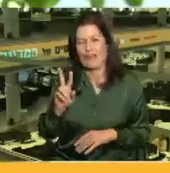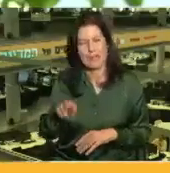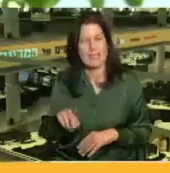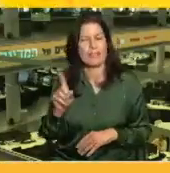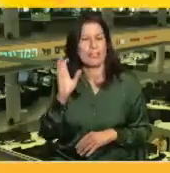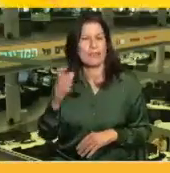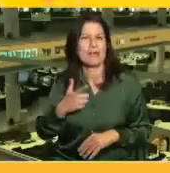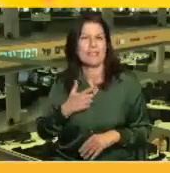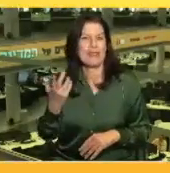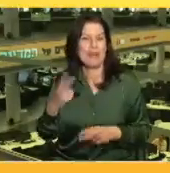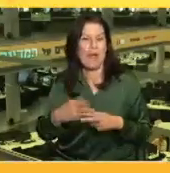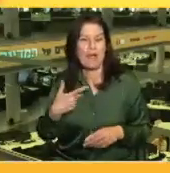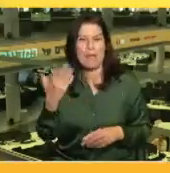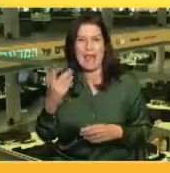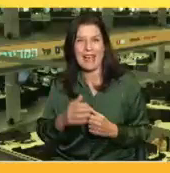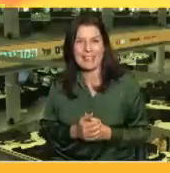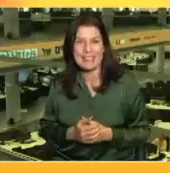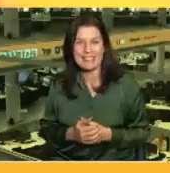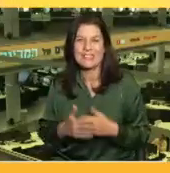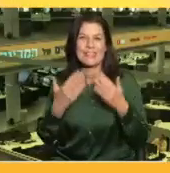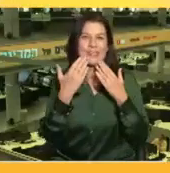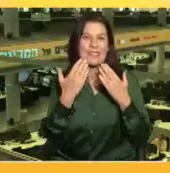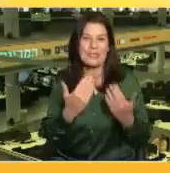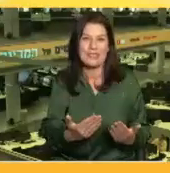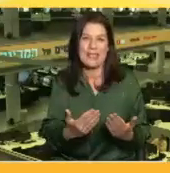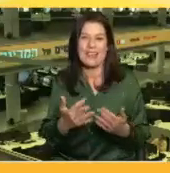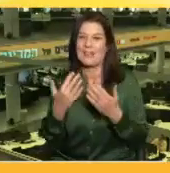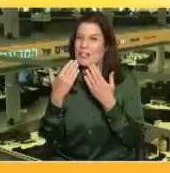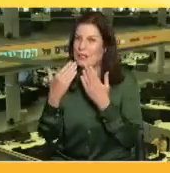דלית רצ'סטר, גלגלץ ודיג'ית מדהימה,